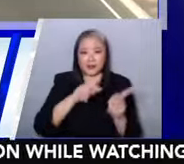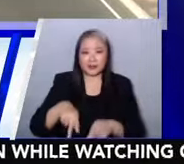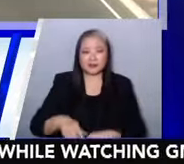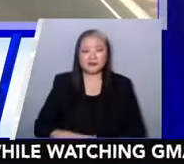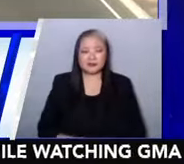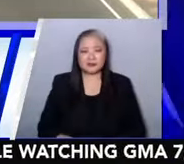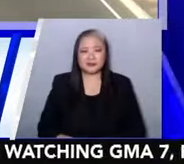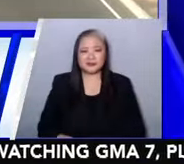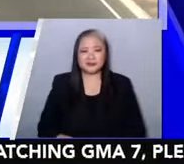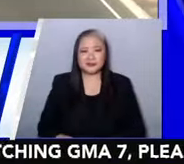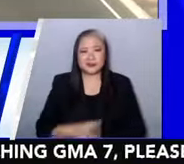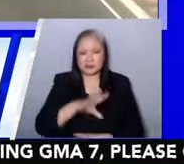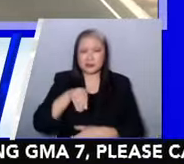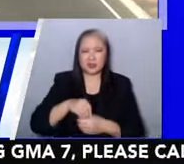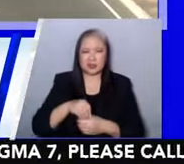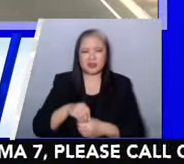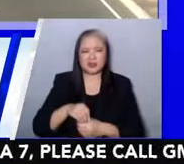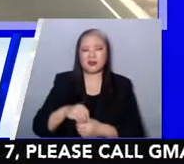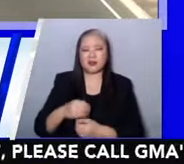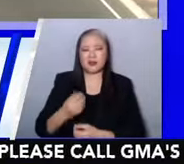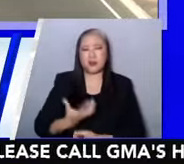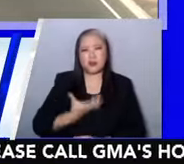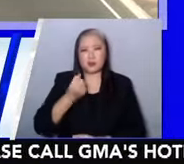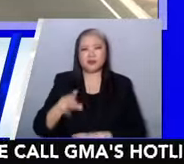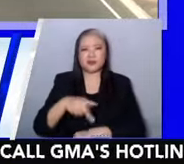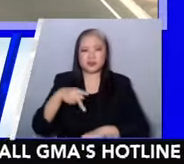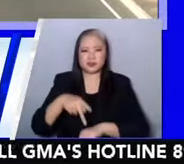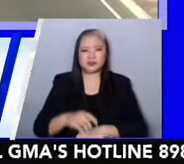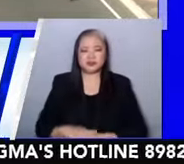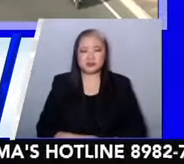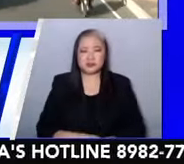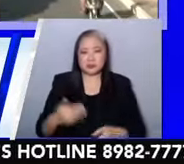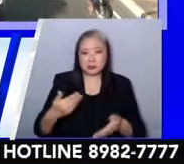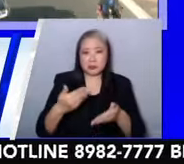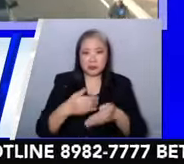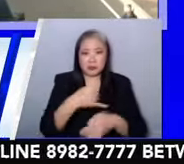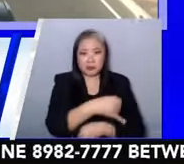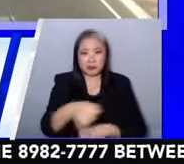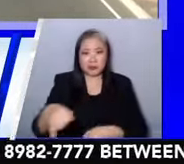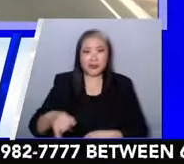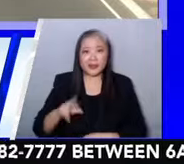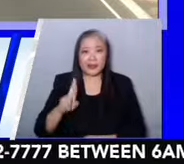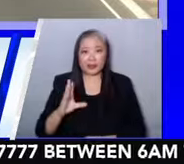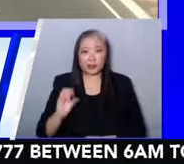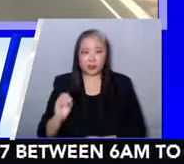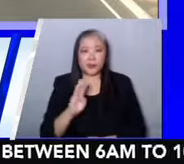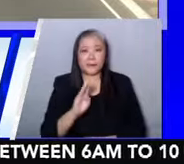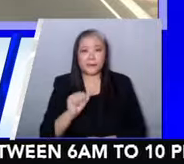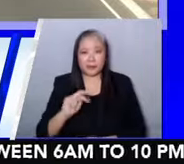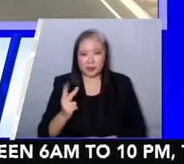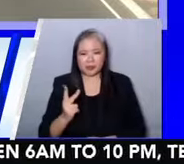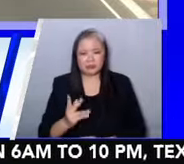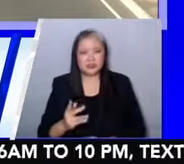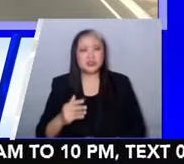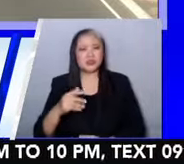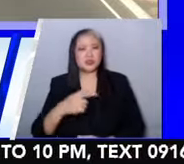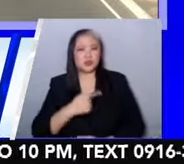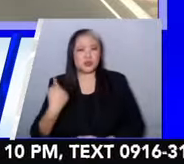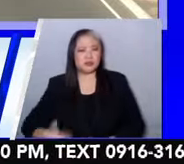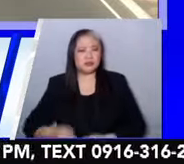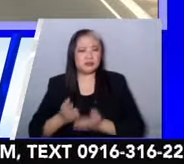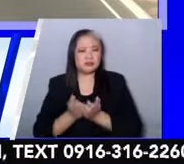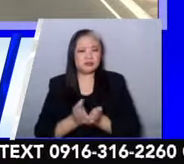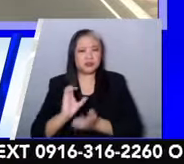zone. Habang papalapit sa Rozul Reef sa Recto Bank, sinalubong na ng China Coast Guard ang mga Philippine vessels na nauwi pa